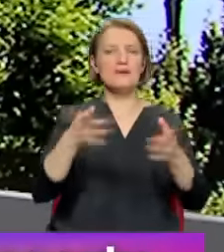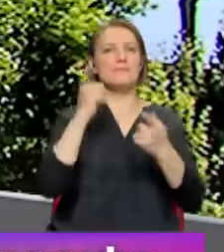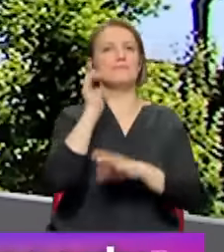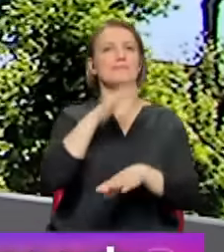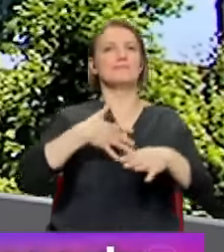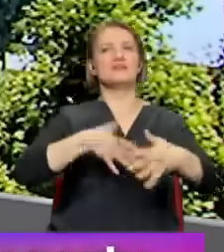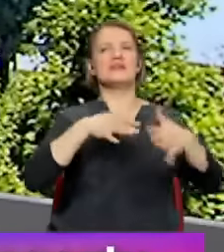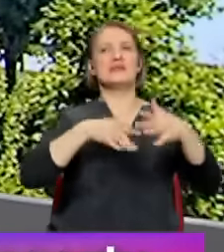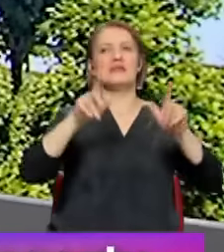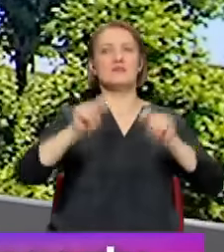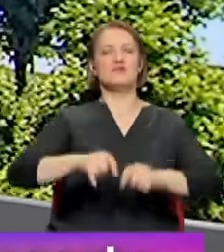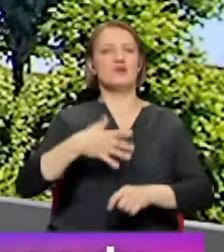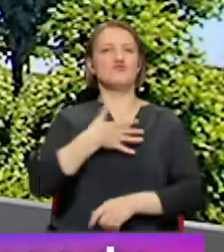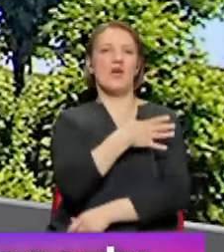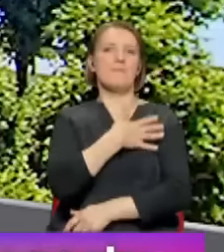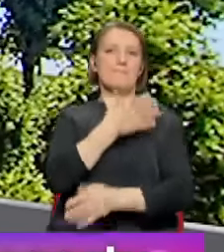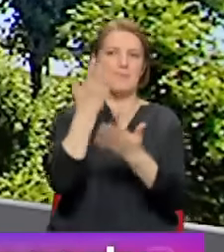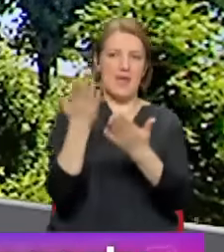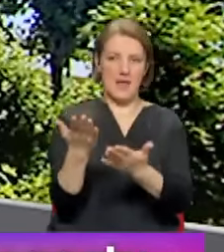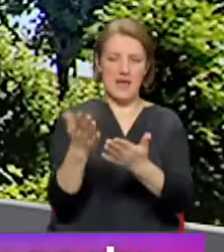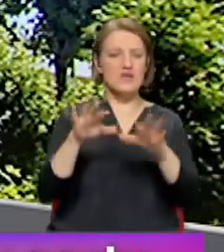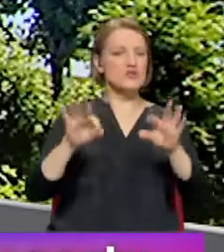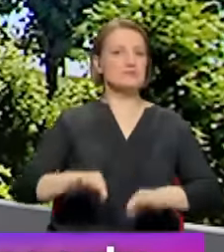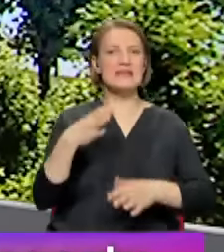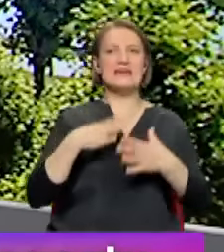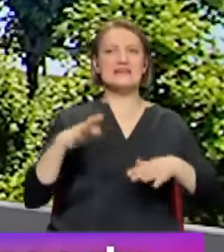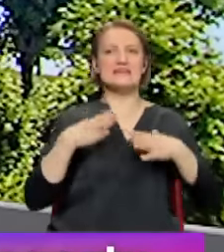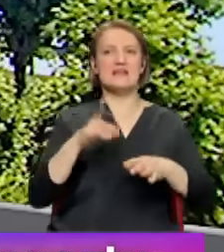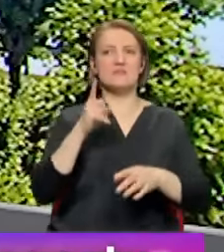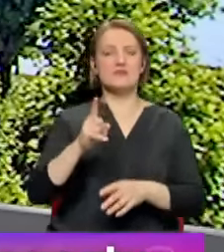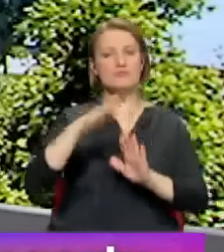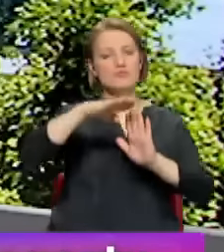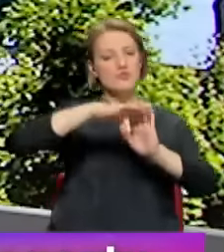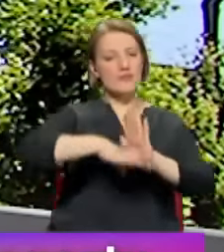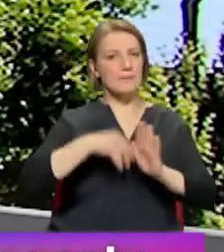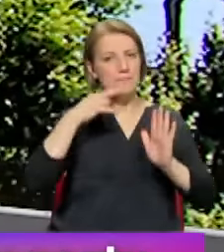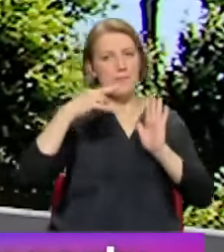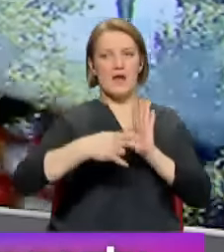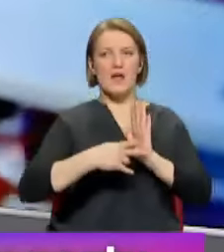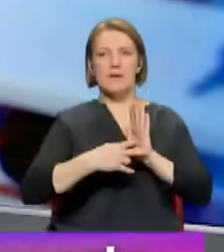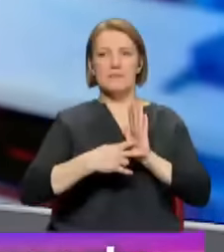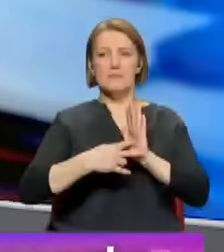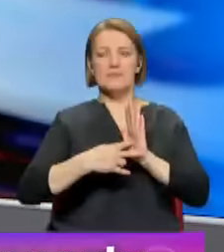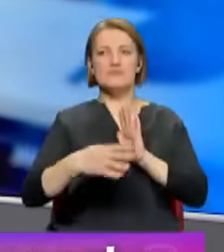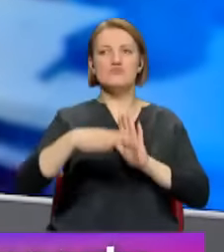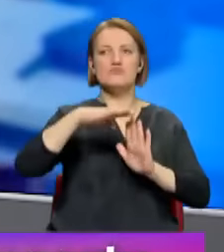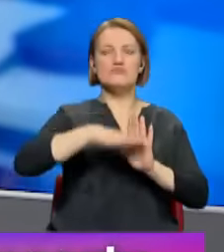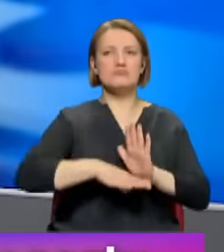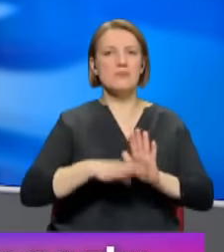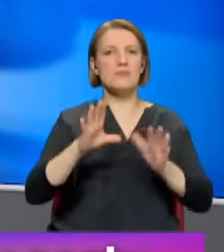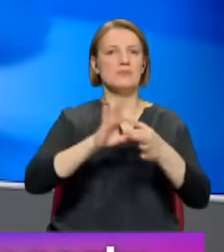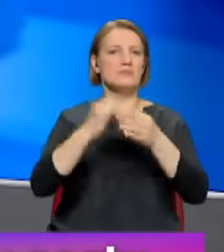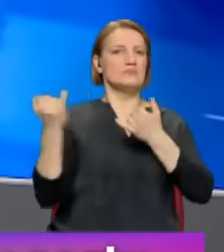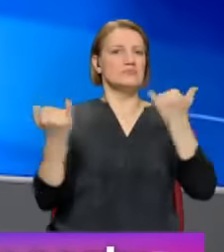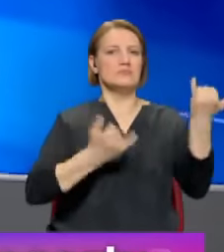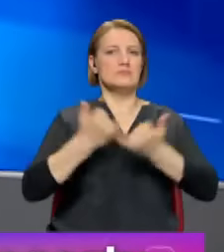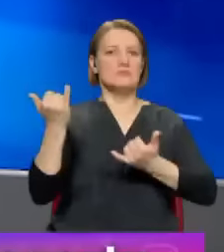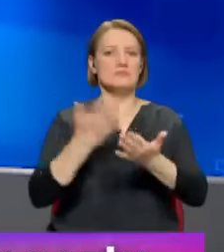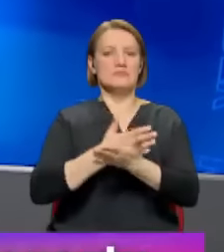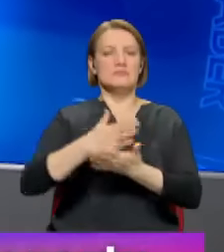daha gerçekleştirecek Cumhuriyet Halk Partisi. Şimdi de isterseniz bir müfredatımıza bakalım. Müfredatla ilgili tartışmalar da devam